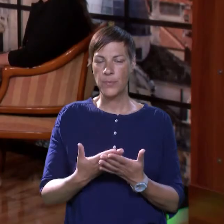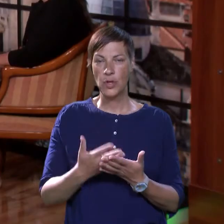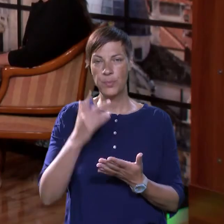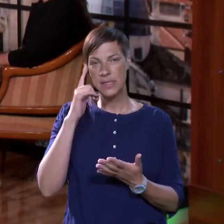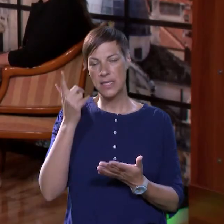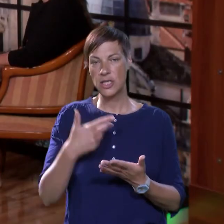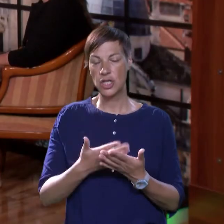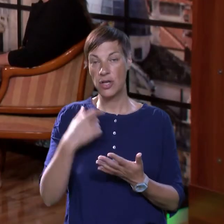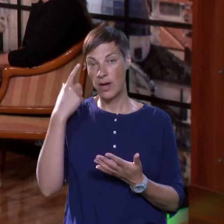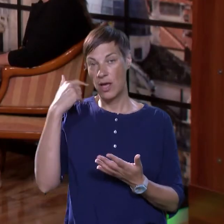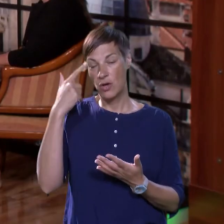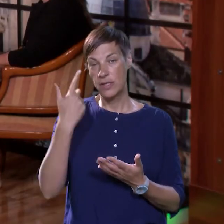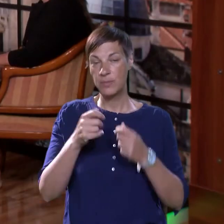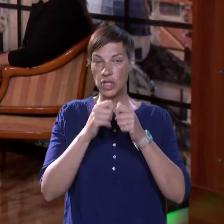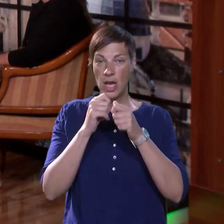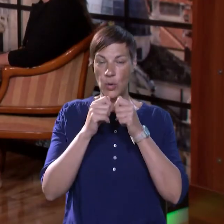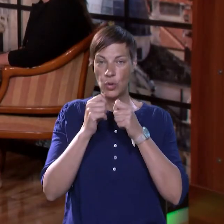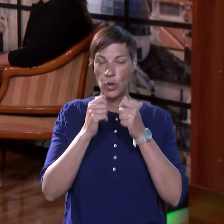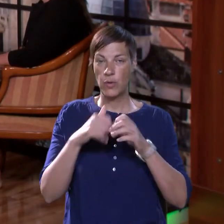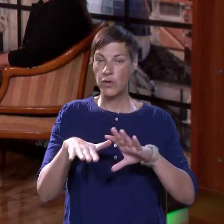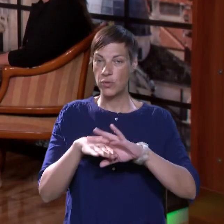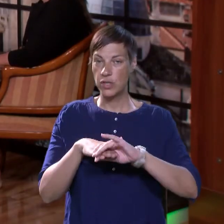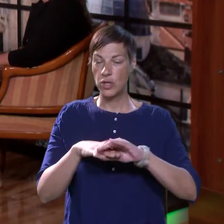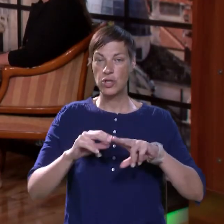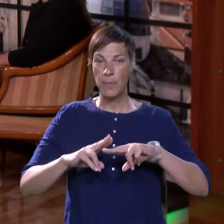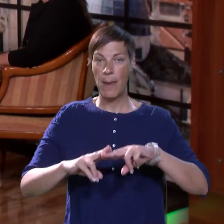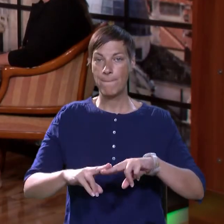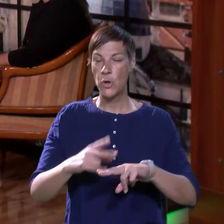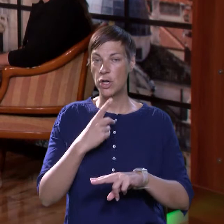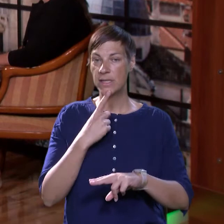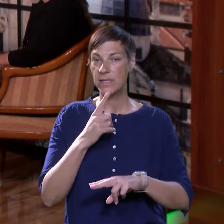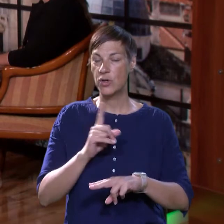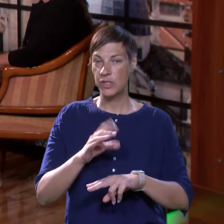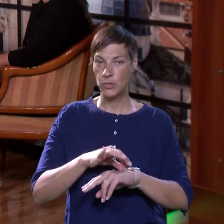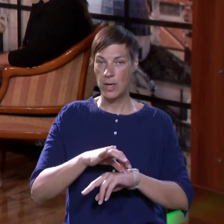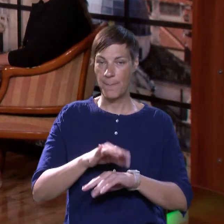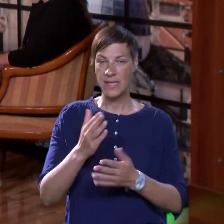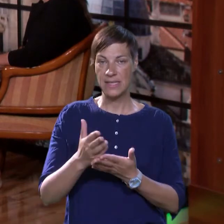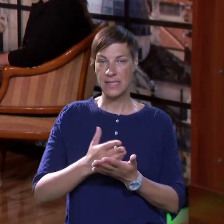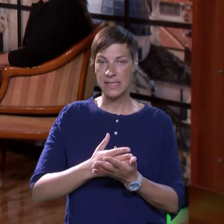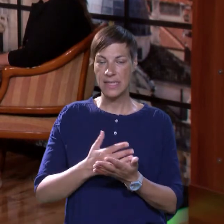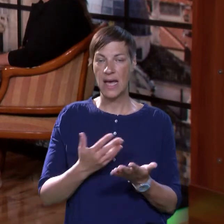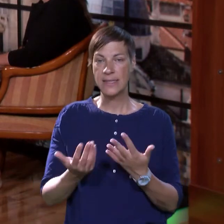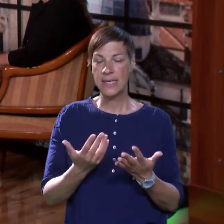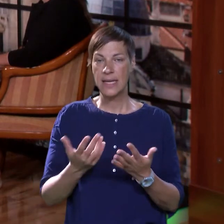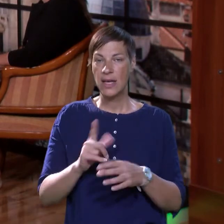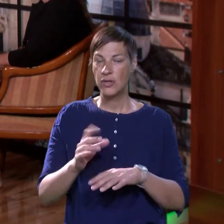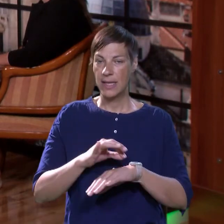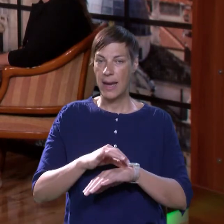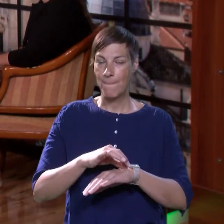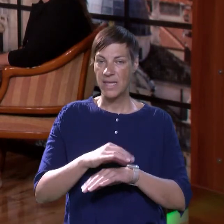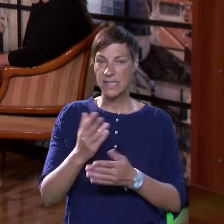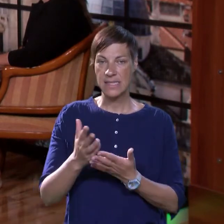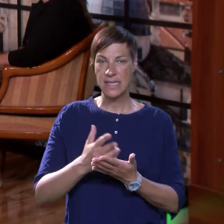dakle, da ona osmišlja u dogovoru sa osobljem bolnice koji su to nemedicinski zadaci i na koji način te